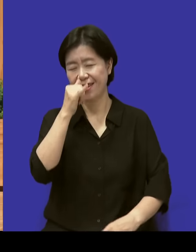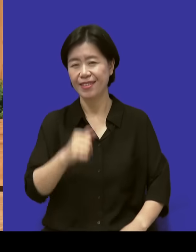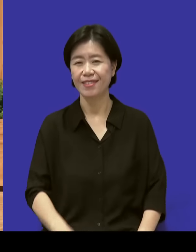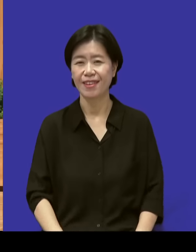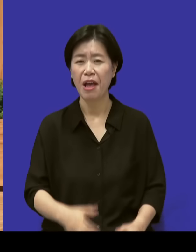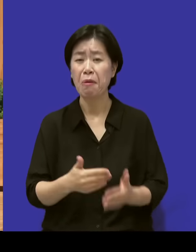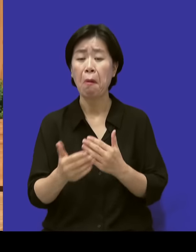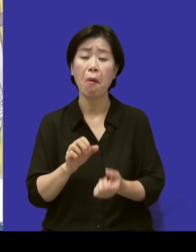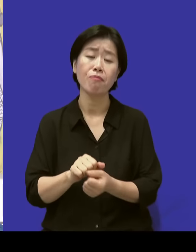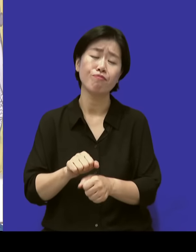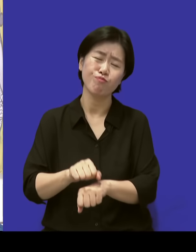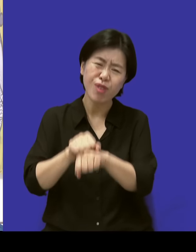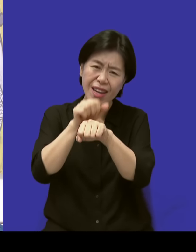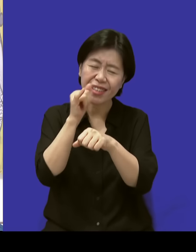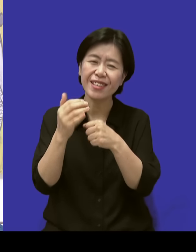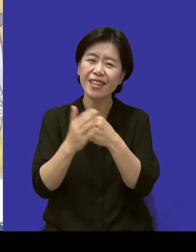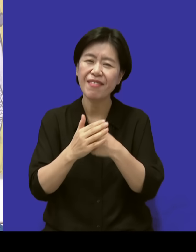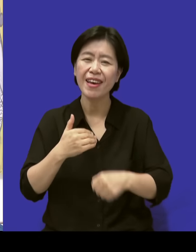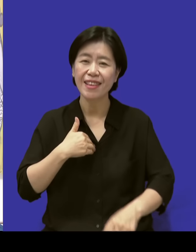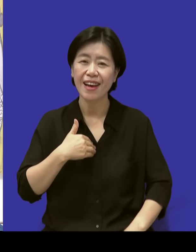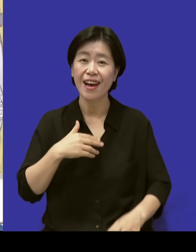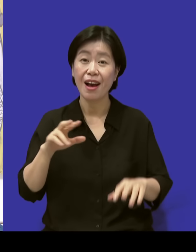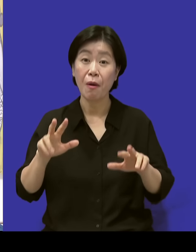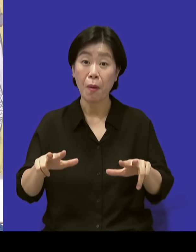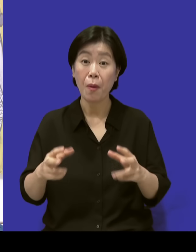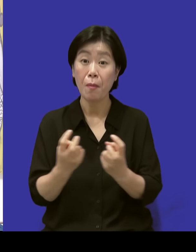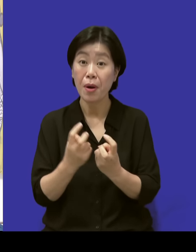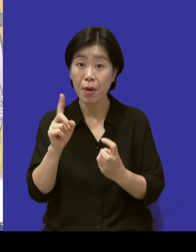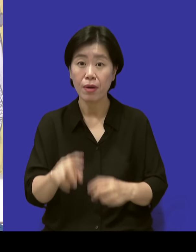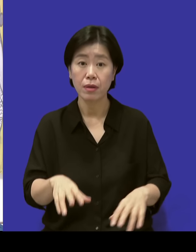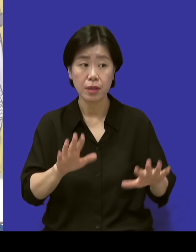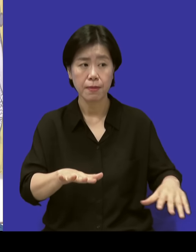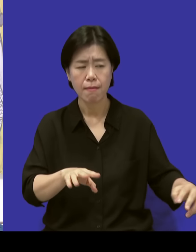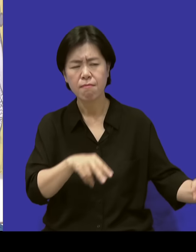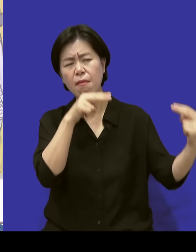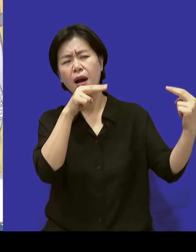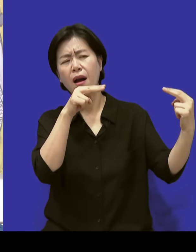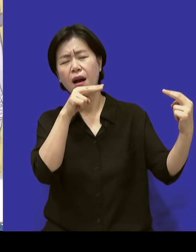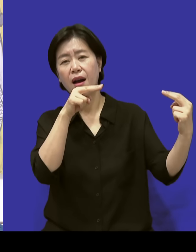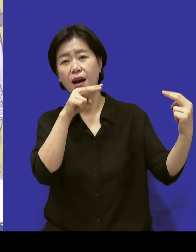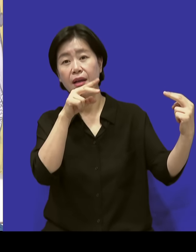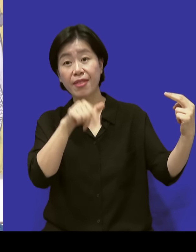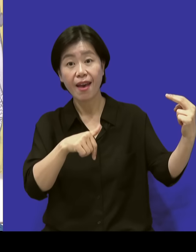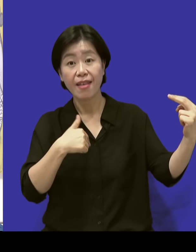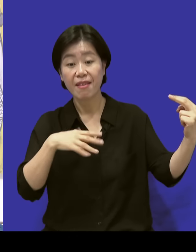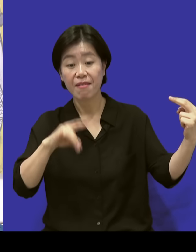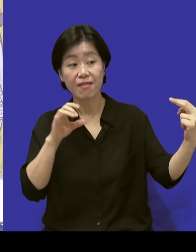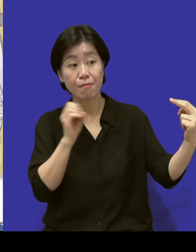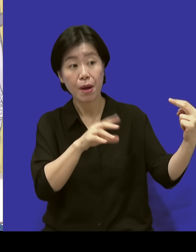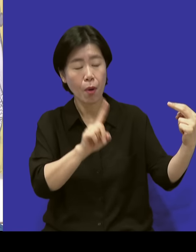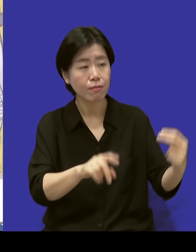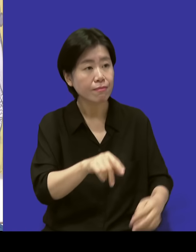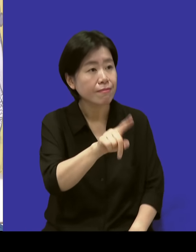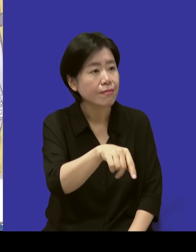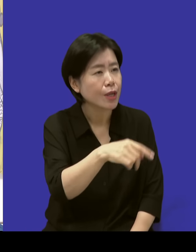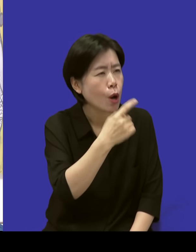예. 어떻게요? 딱 쳐다보면 예. 지금도 막 쳐다봐요. 예. 쳐다보면은 어 눈이